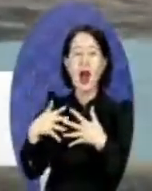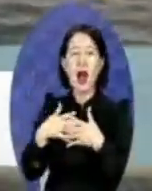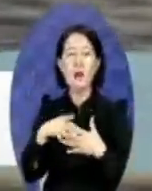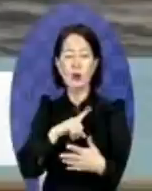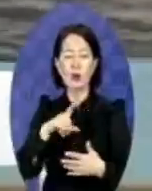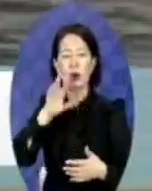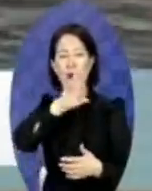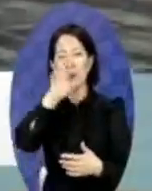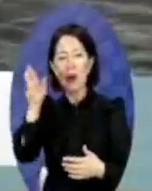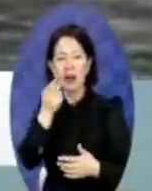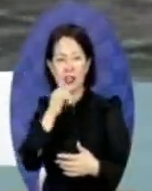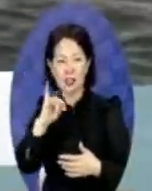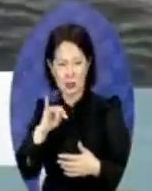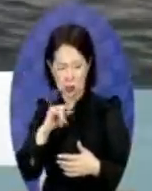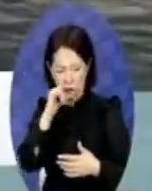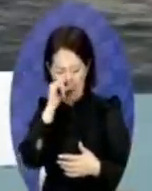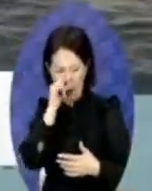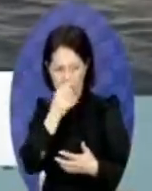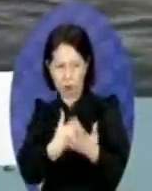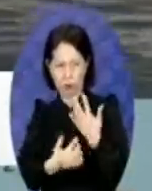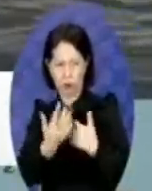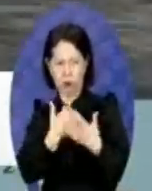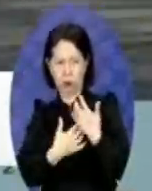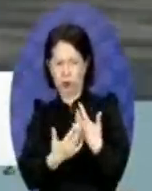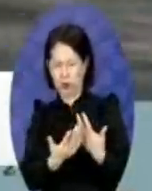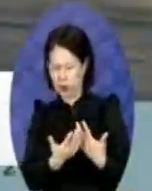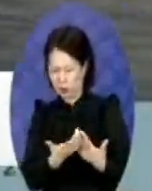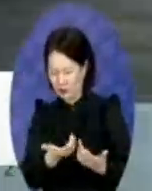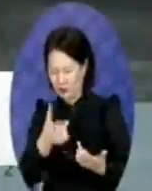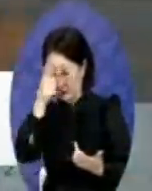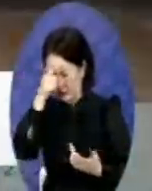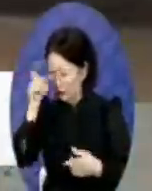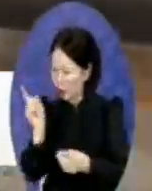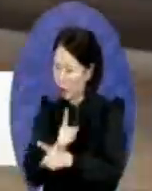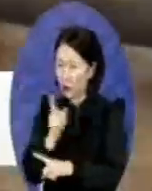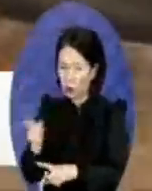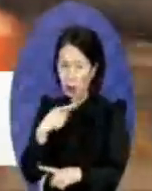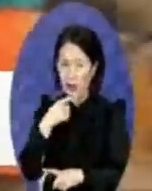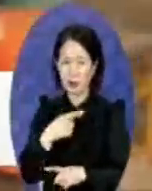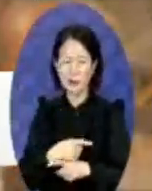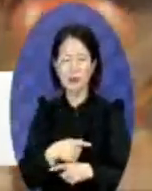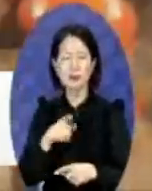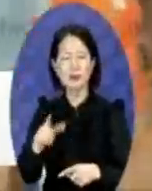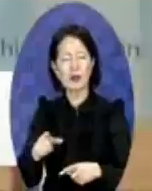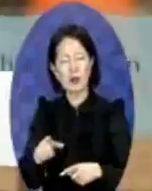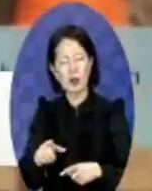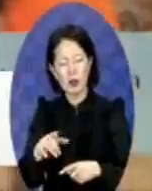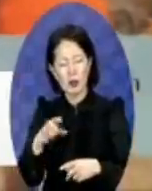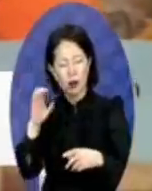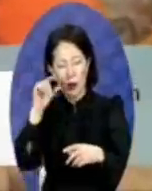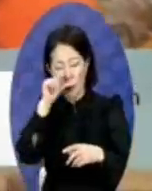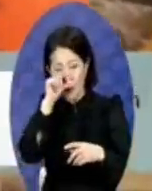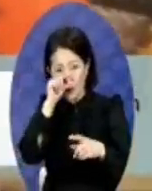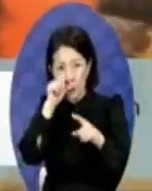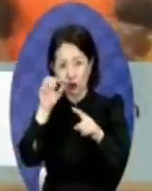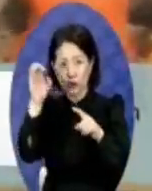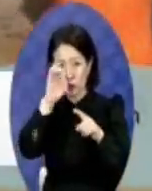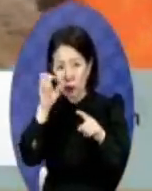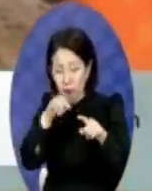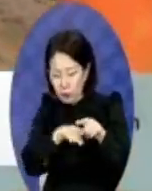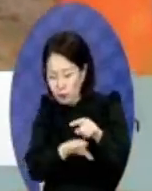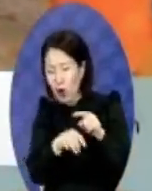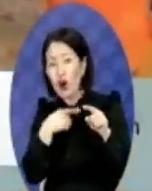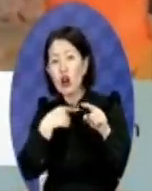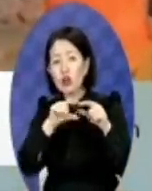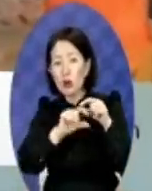хий салбарт Оросд эзлэгдлээ гэж Герман улсыг буруутгаж үзэж байна. Хойд урсгал хоёр хийн хоолой нь Оросын Европ руу чиглэсэн нийлүүлэлтийг нэмэгдүүлээ